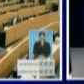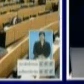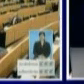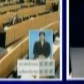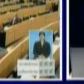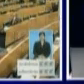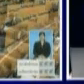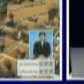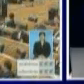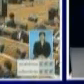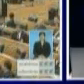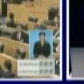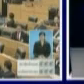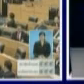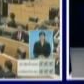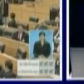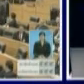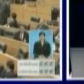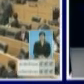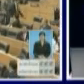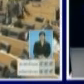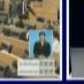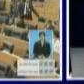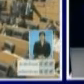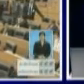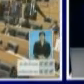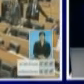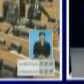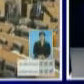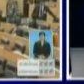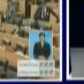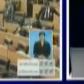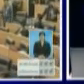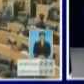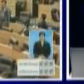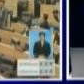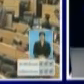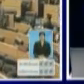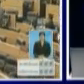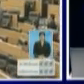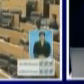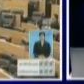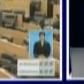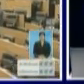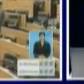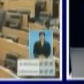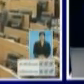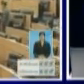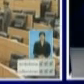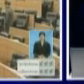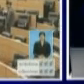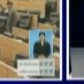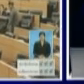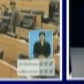การประชุมค่ะภายหลังสั่งพักการประชุมสภาผู้แทนราษฎรไป1ชั่วโมงจากเหตุการณ์ความวุ่นวายจากกระทู้สดของคุณรังสีมาเนี่ยแหละค่ะเรื่องการป